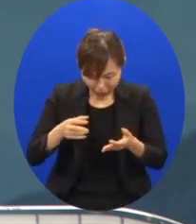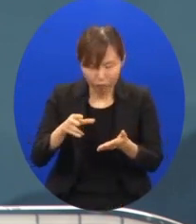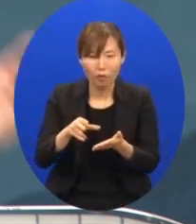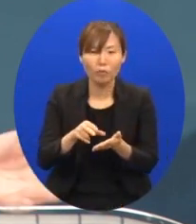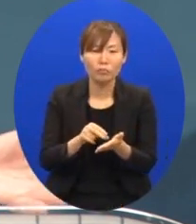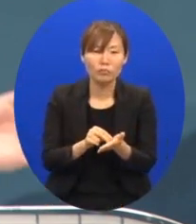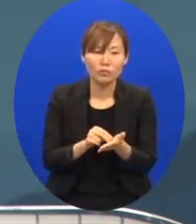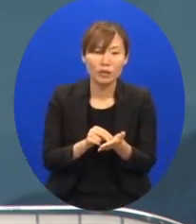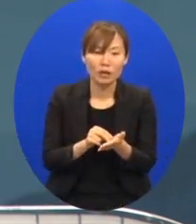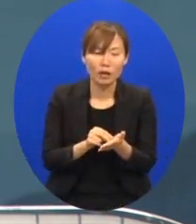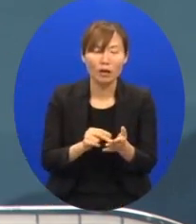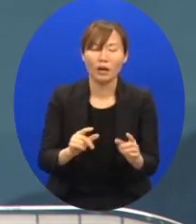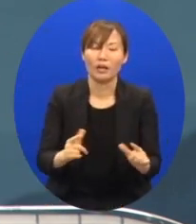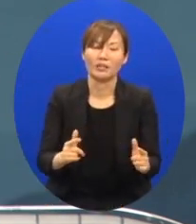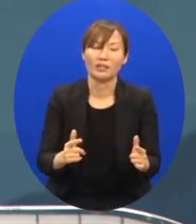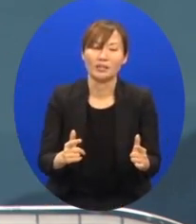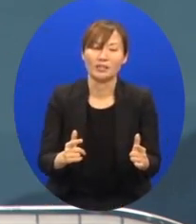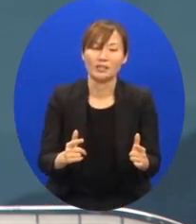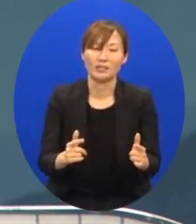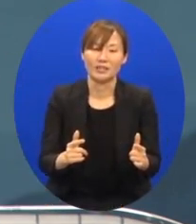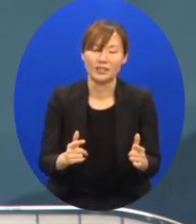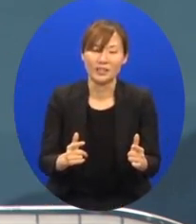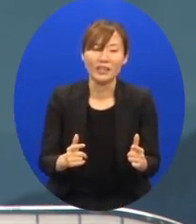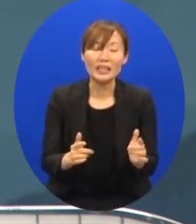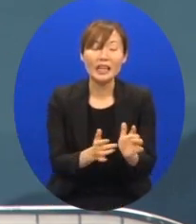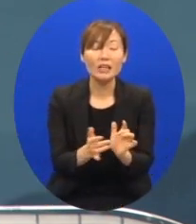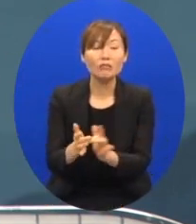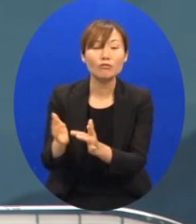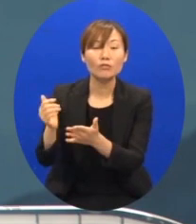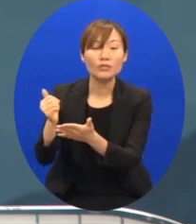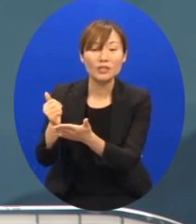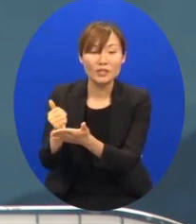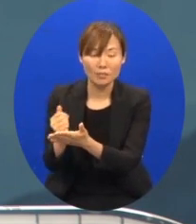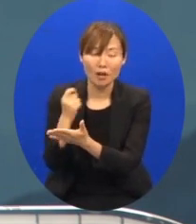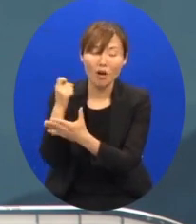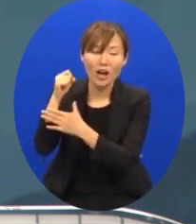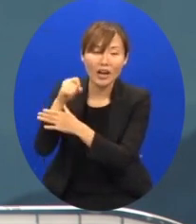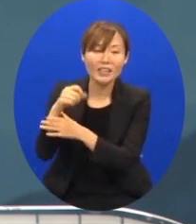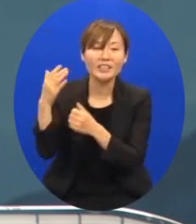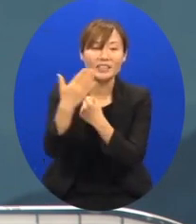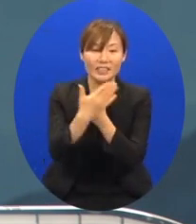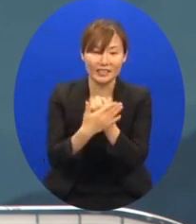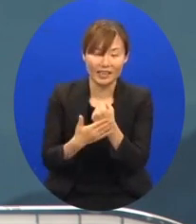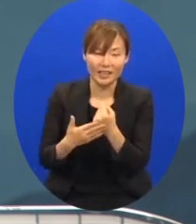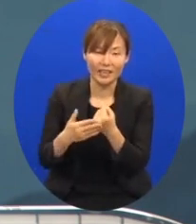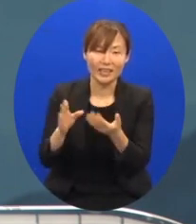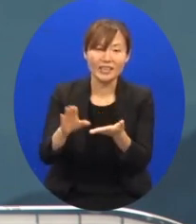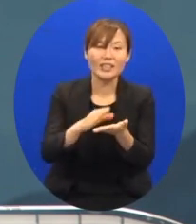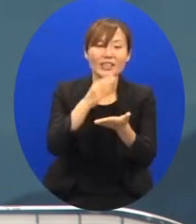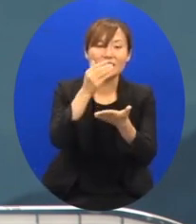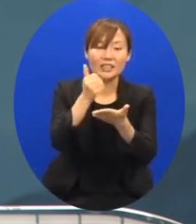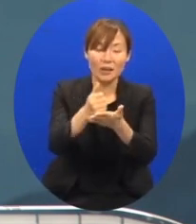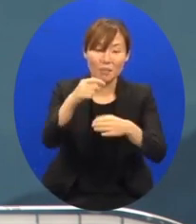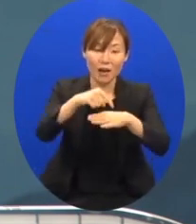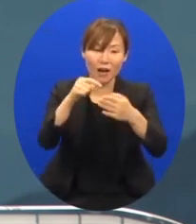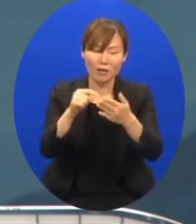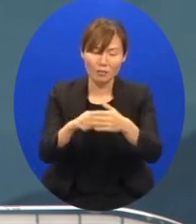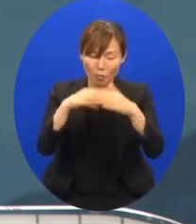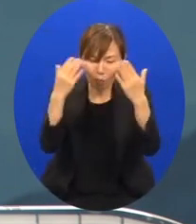예수를 믿는 모든 성도들에게 허락하시는 회가 그리스도의 마음을 부어 주신 거예요